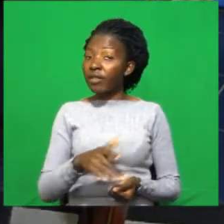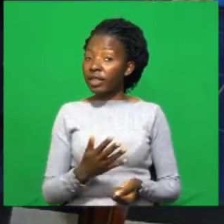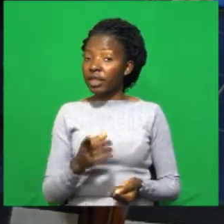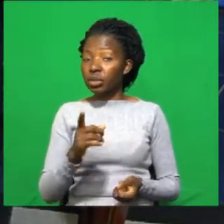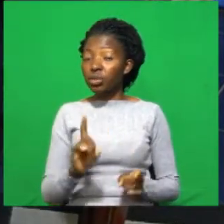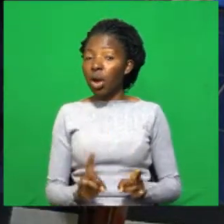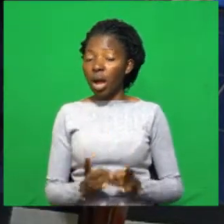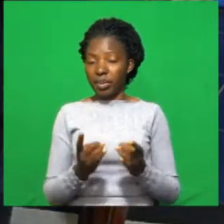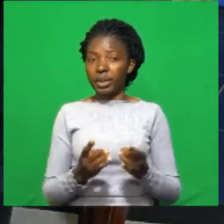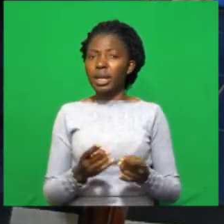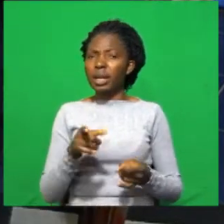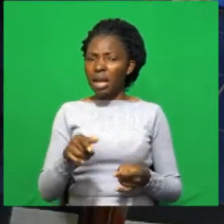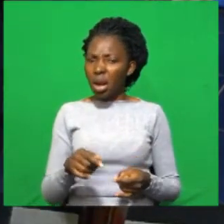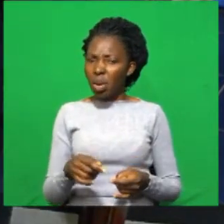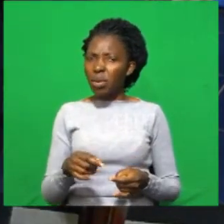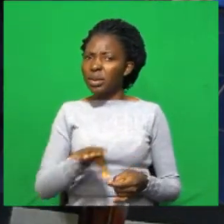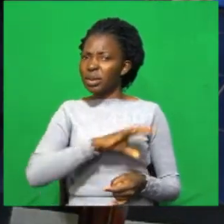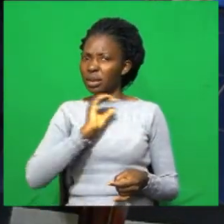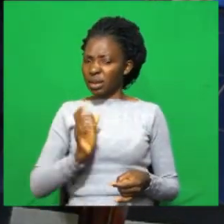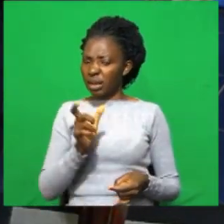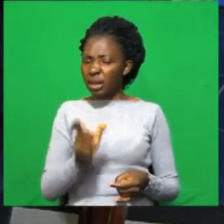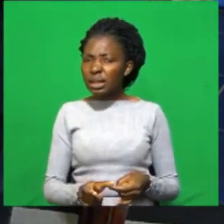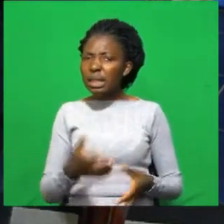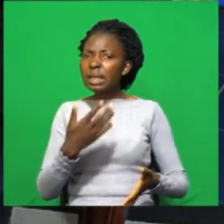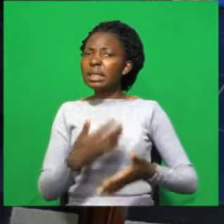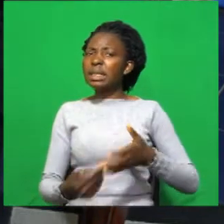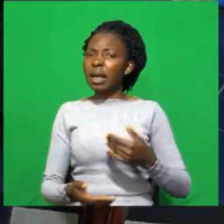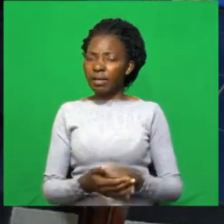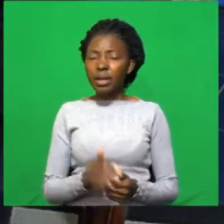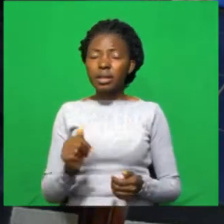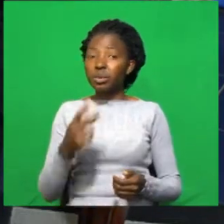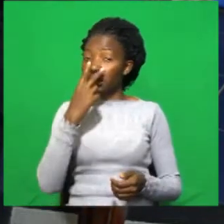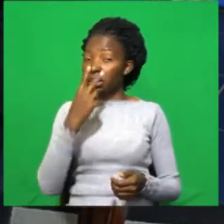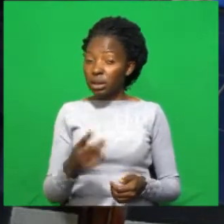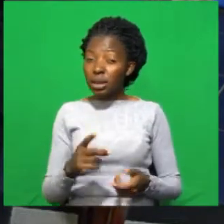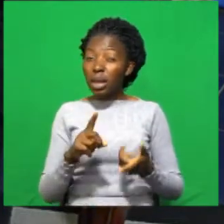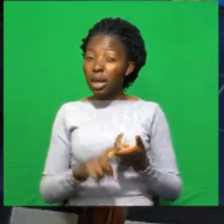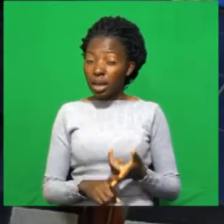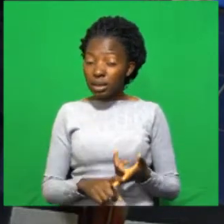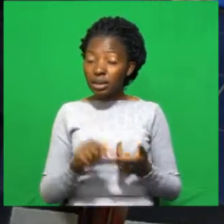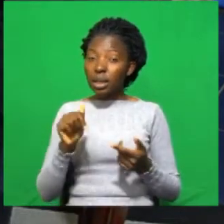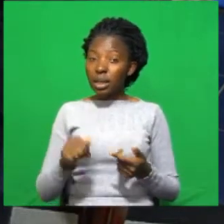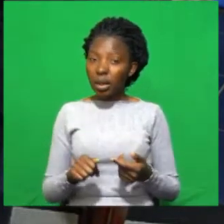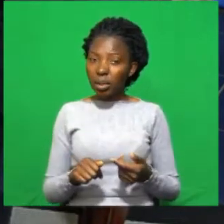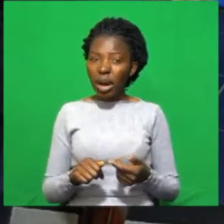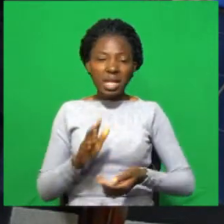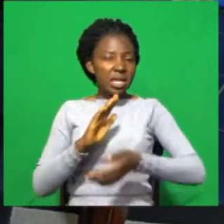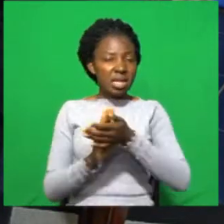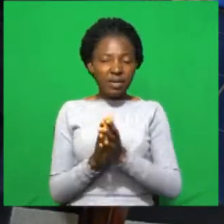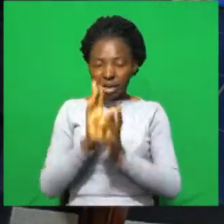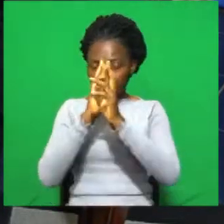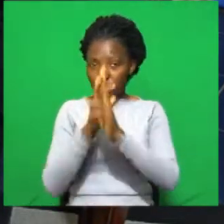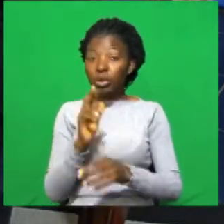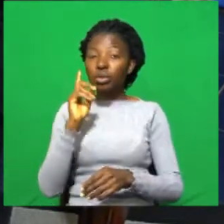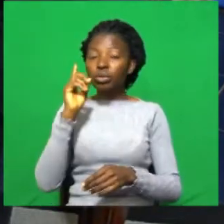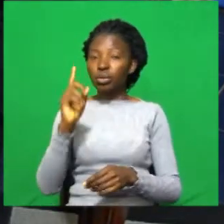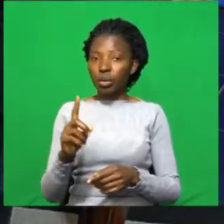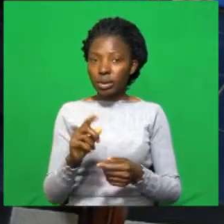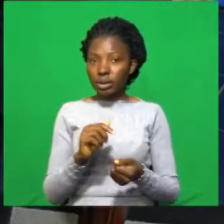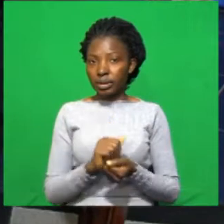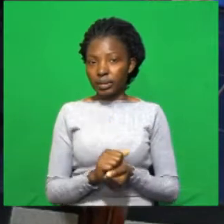izvi zvekutambudzwa kwevatsvene pastor takazviona nezvekumhura kudzikisira Mwari tazviona patoda